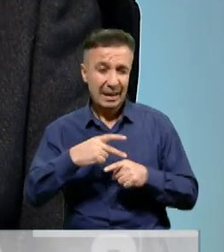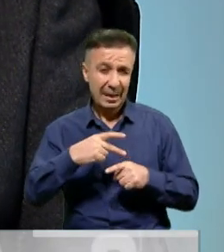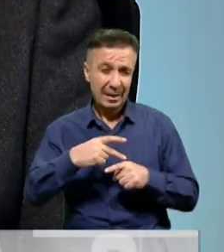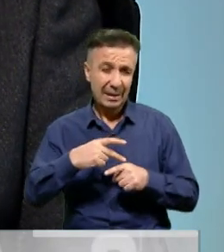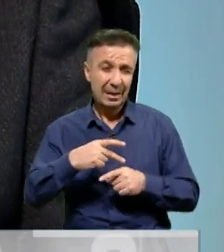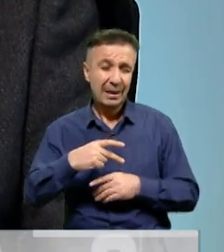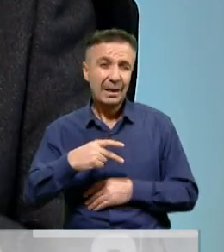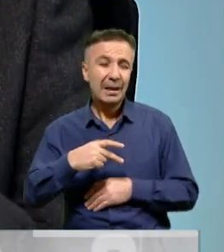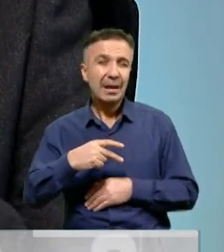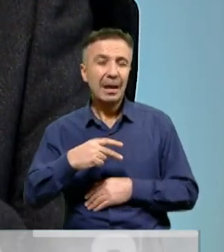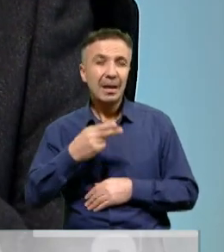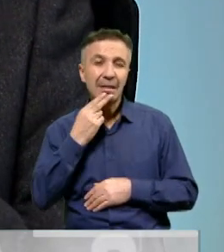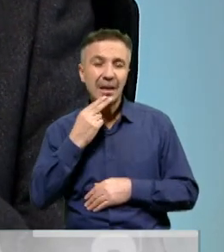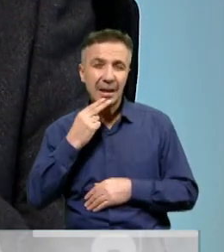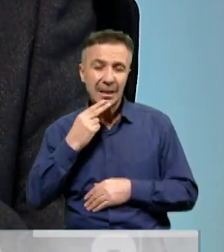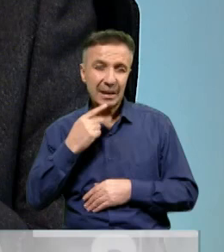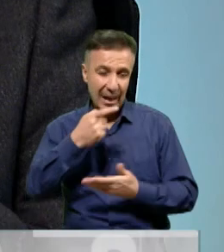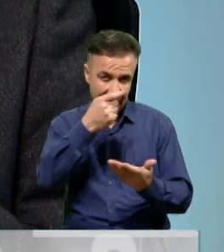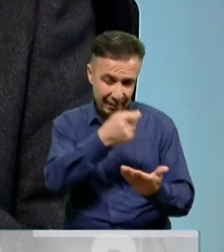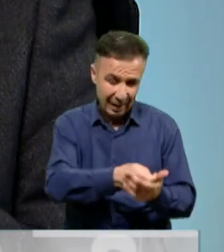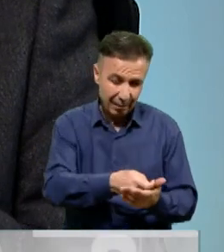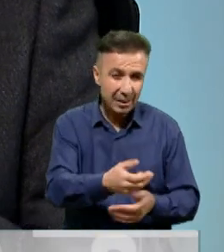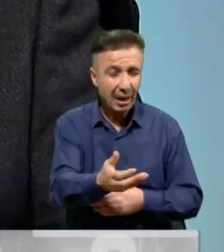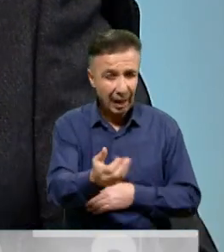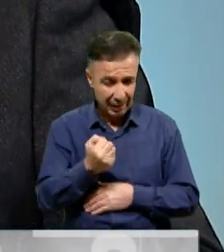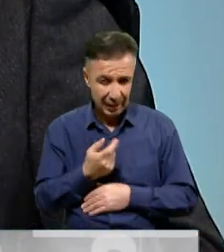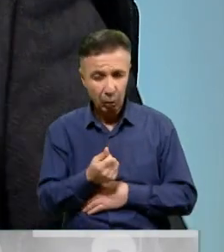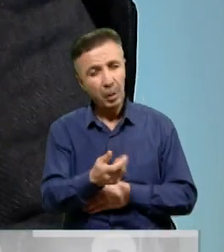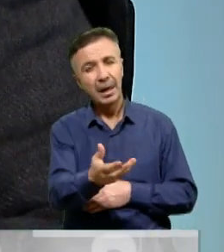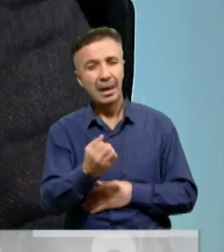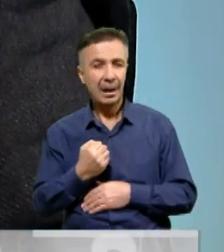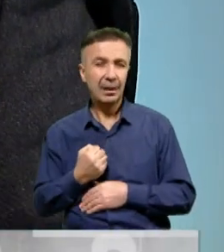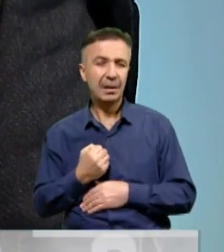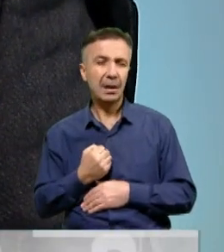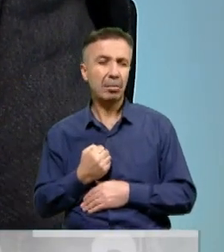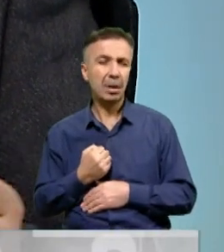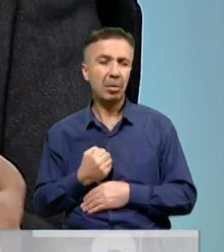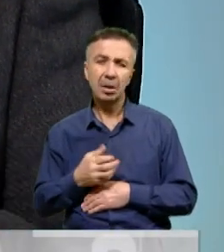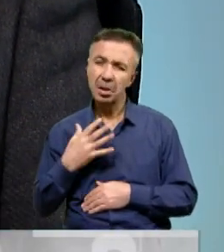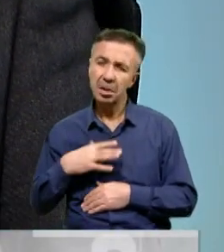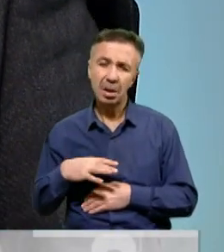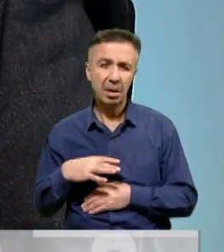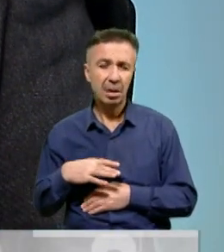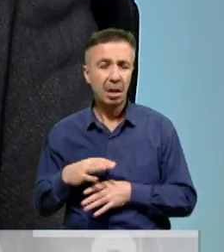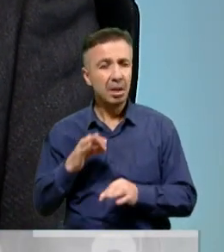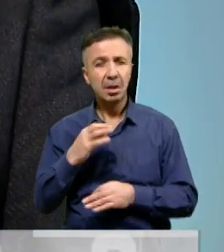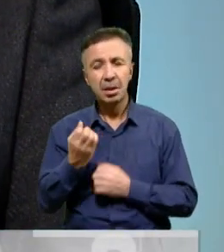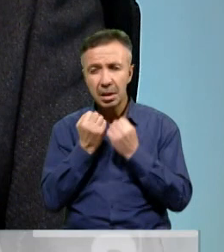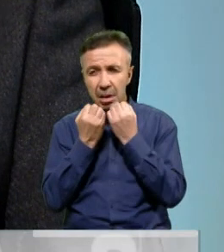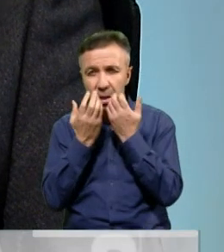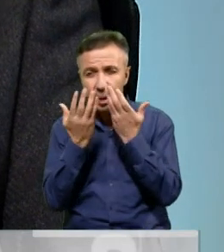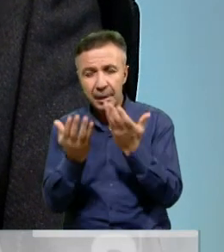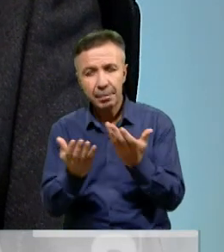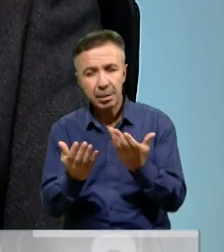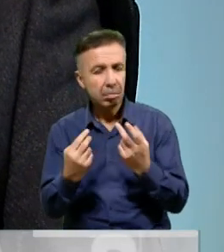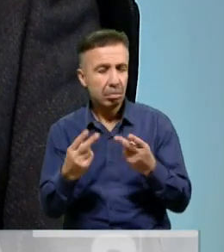kızı da bunu aldı, temellük ettiyse, sahiplendiyse artık onun malıdır. Ondan istediğine ikram yedirebilir,